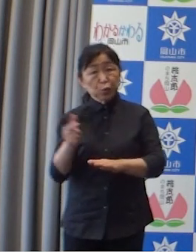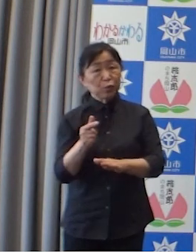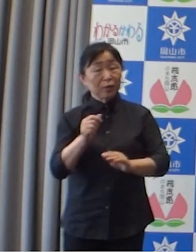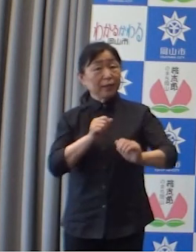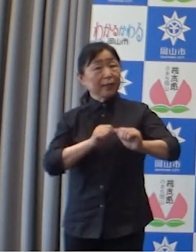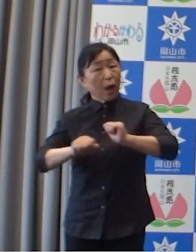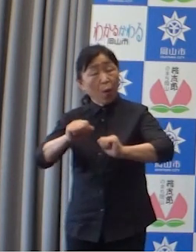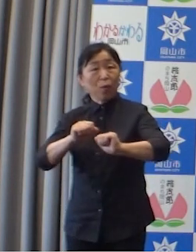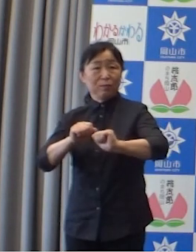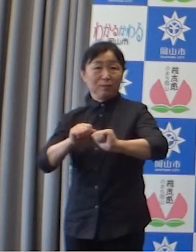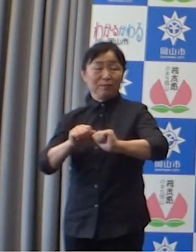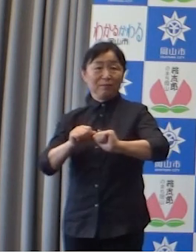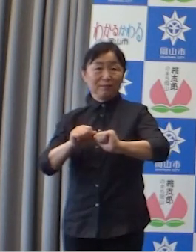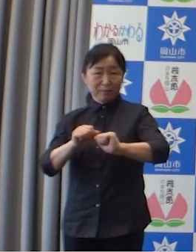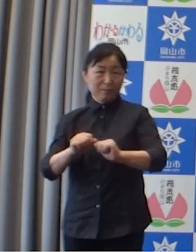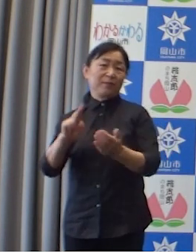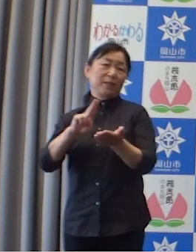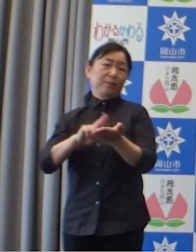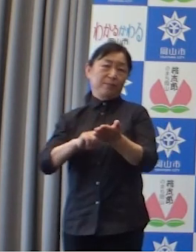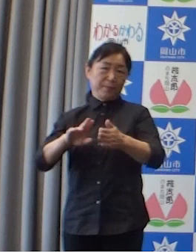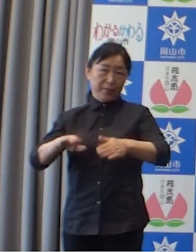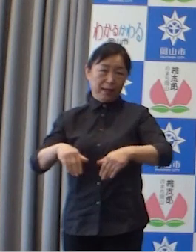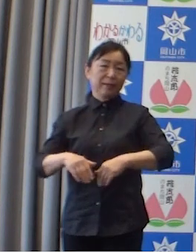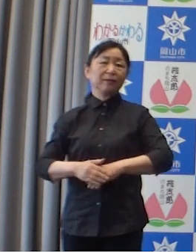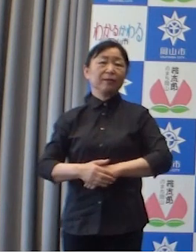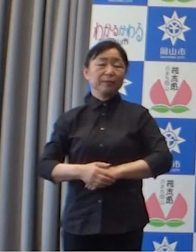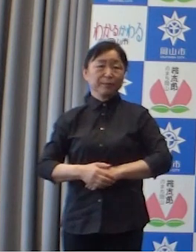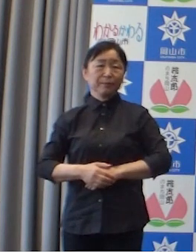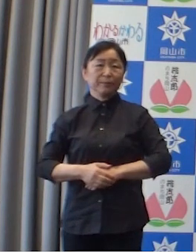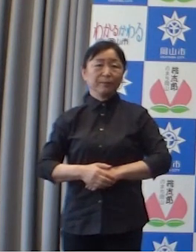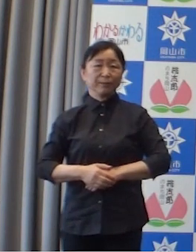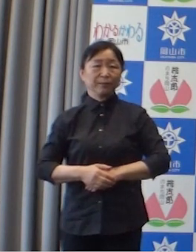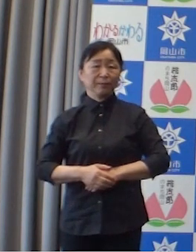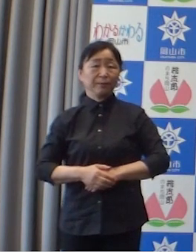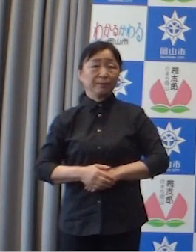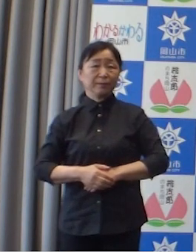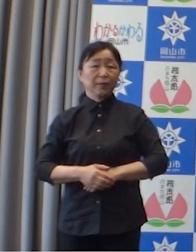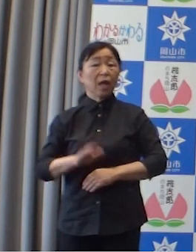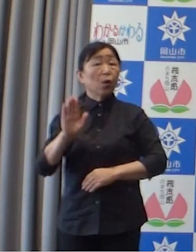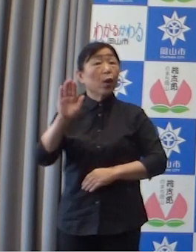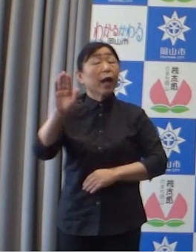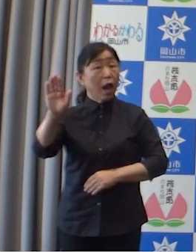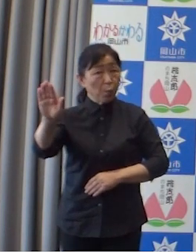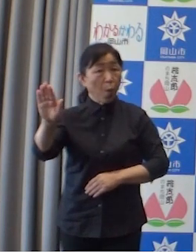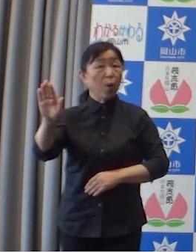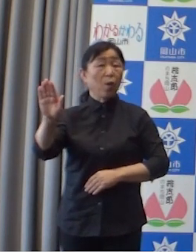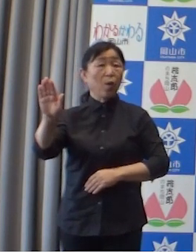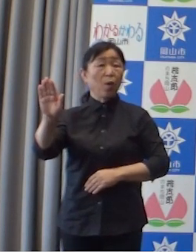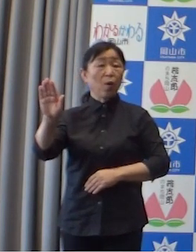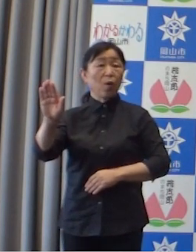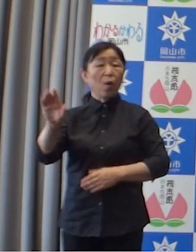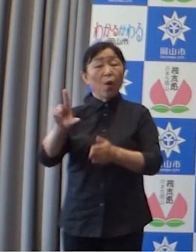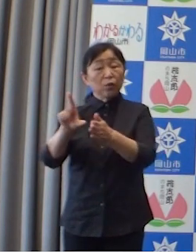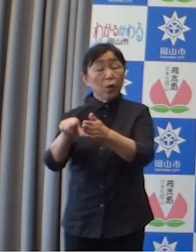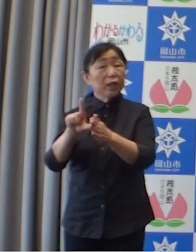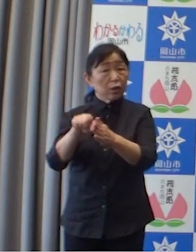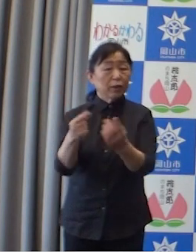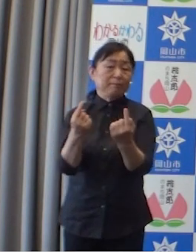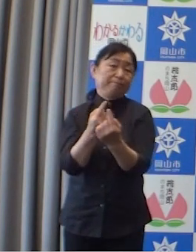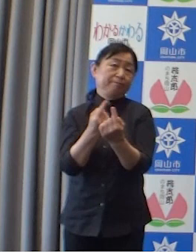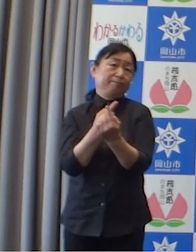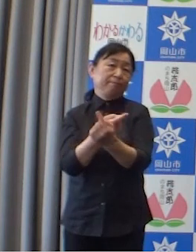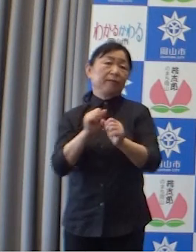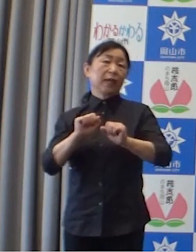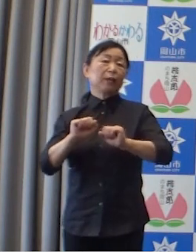動こうということになってこういうふうになったということであります。これからも逐次変えていきますん